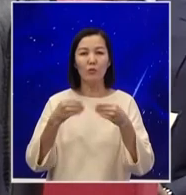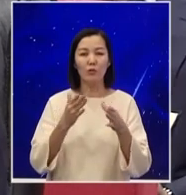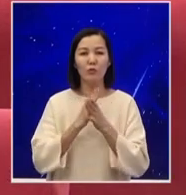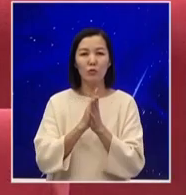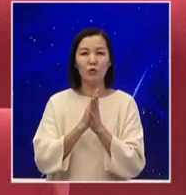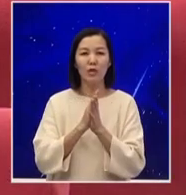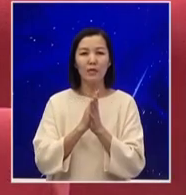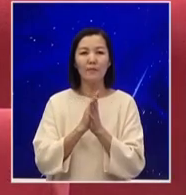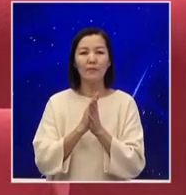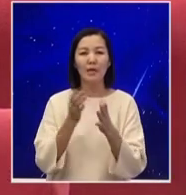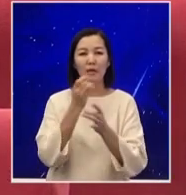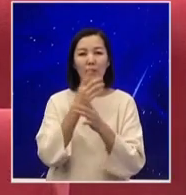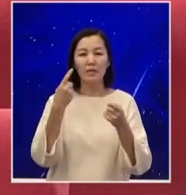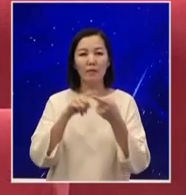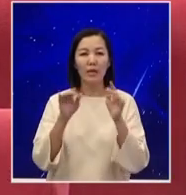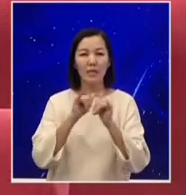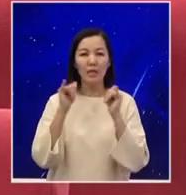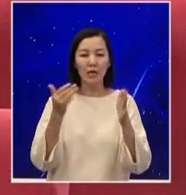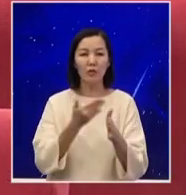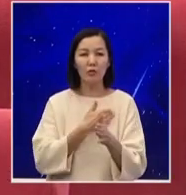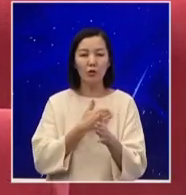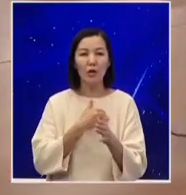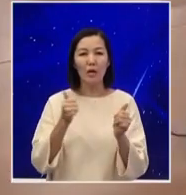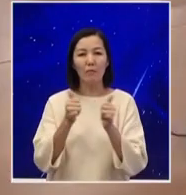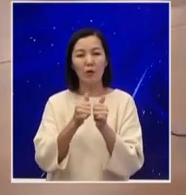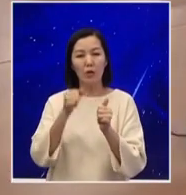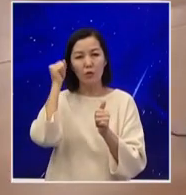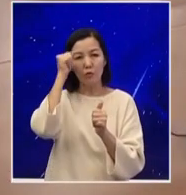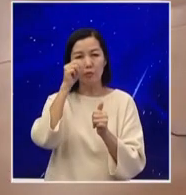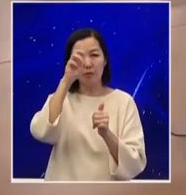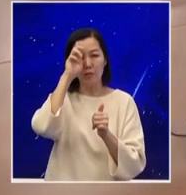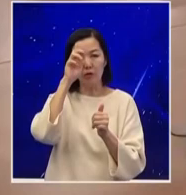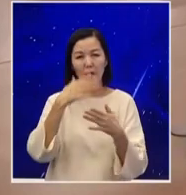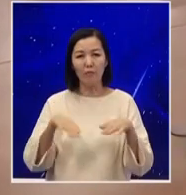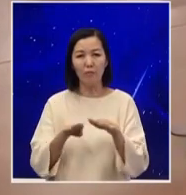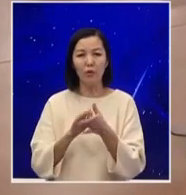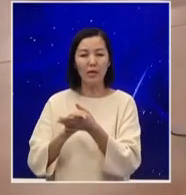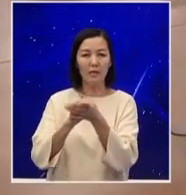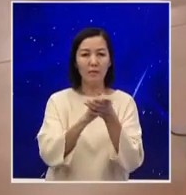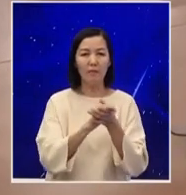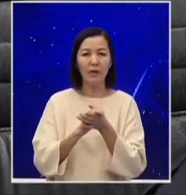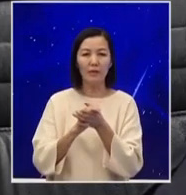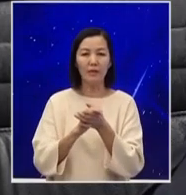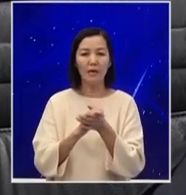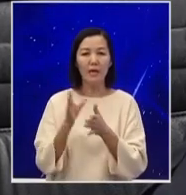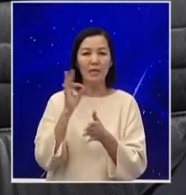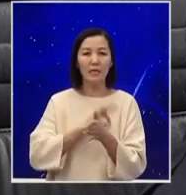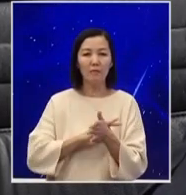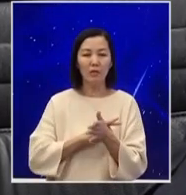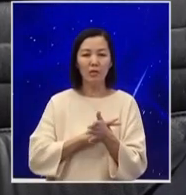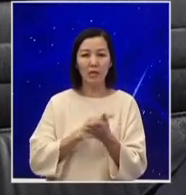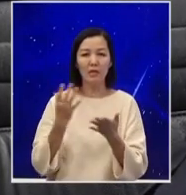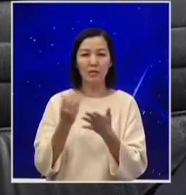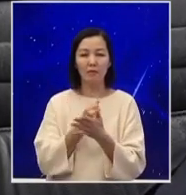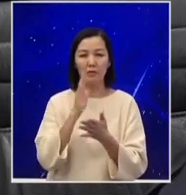Тағы мәселе ол мәдени байланысты нығайта түсу. Бауырлас елдер арасындағы мұндай ынтымақтастық өзара тиімді және